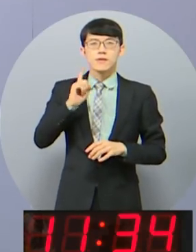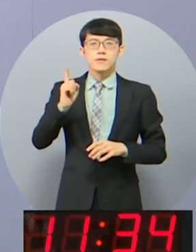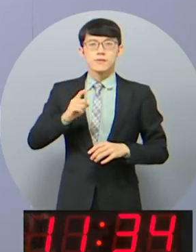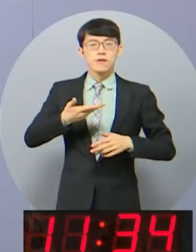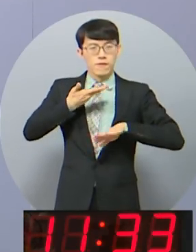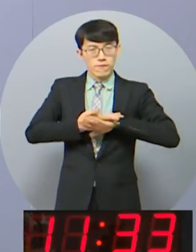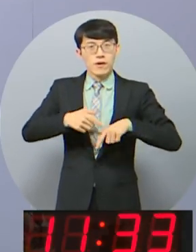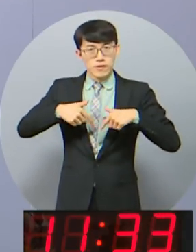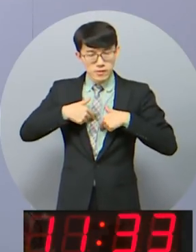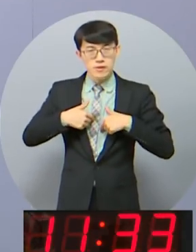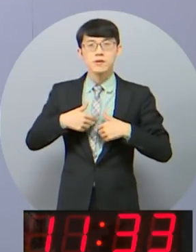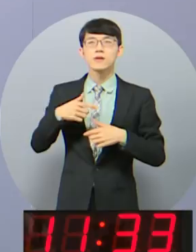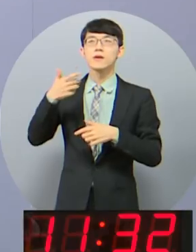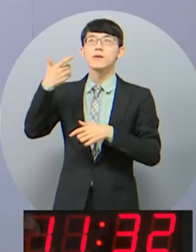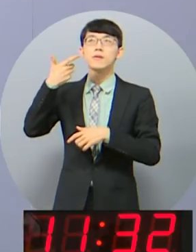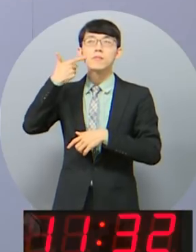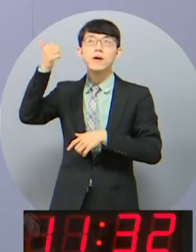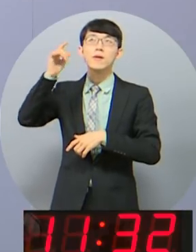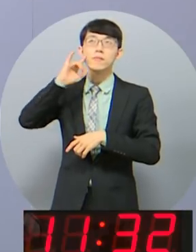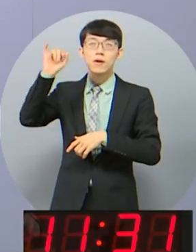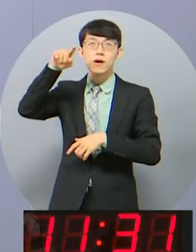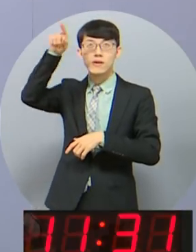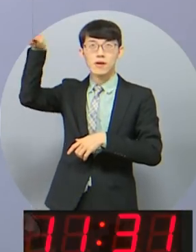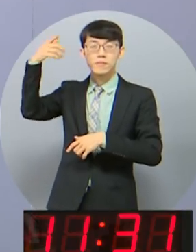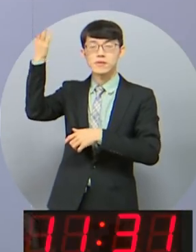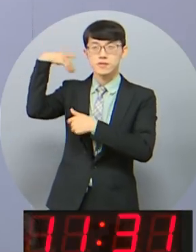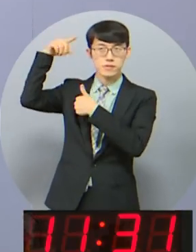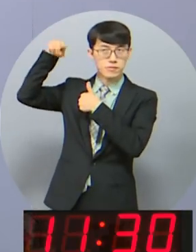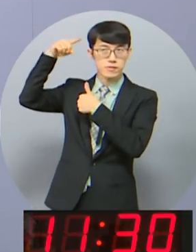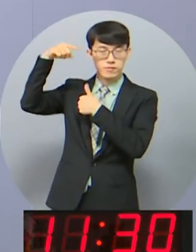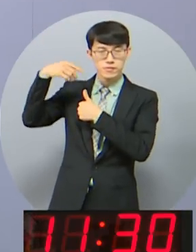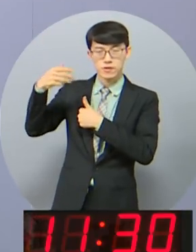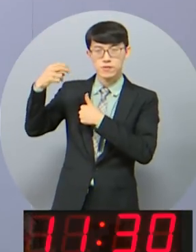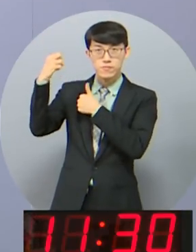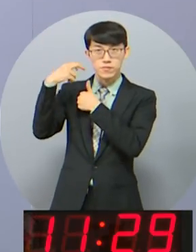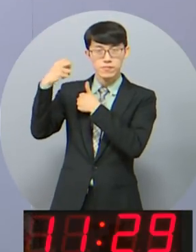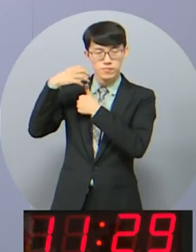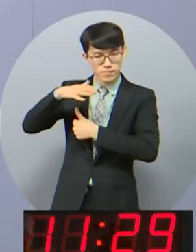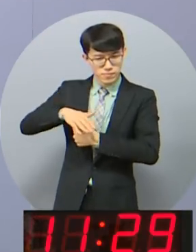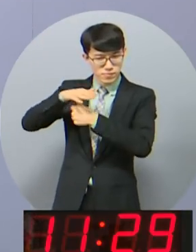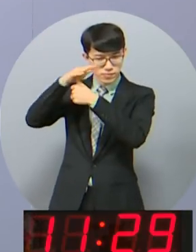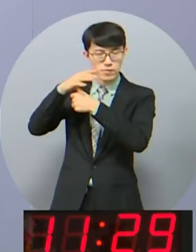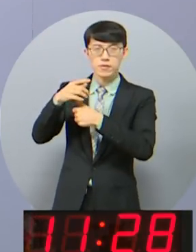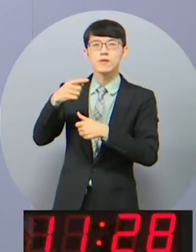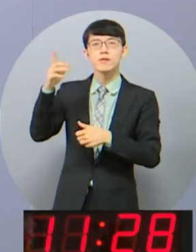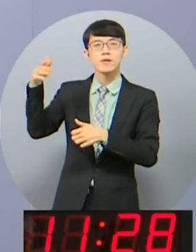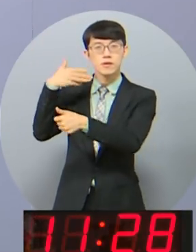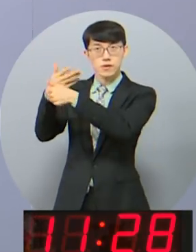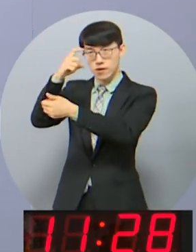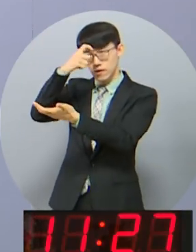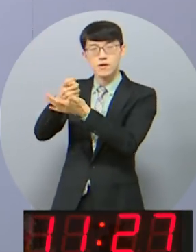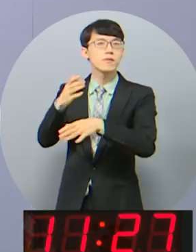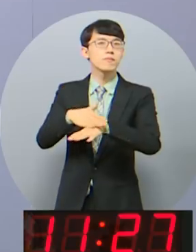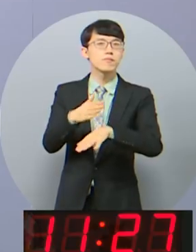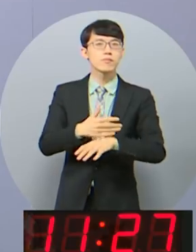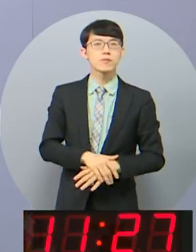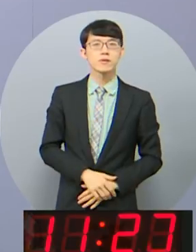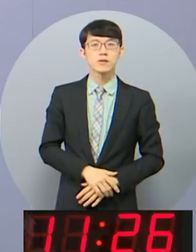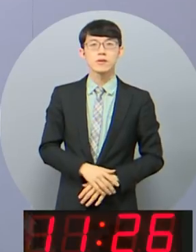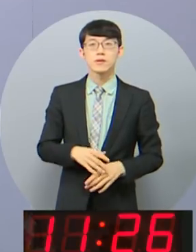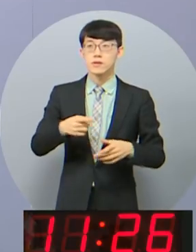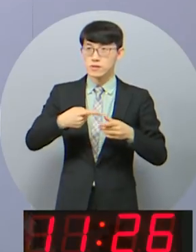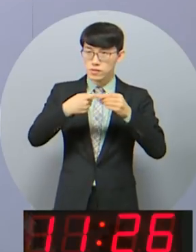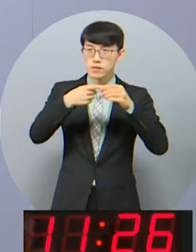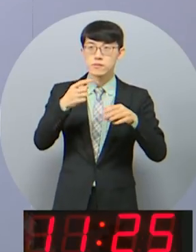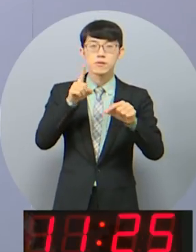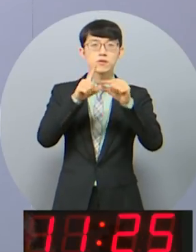父母、师长、社会对我们的栽培与提携。首先，在经济方面，中央行政